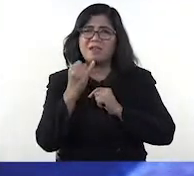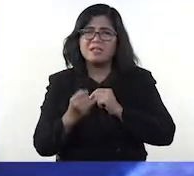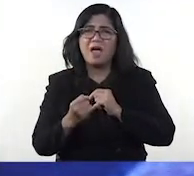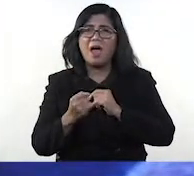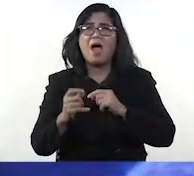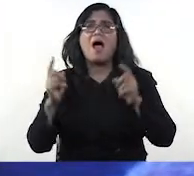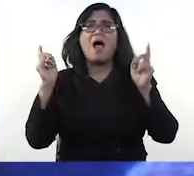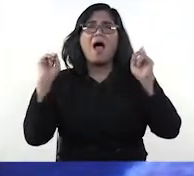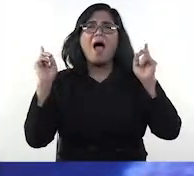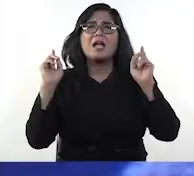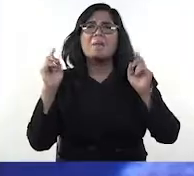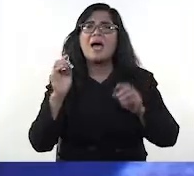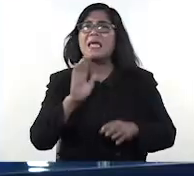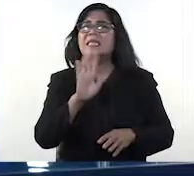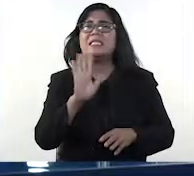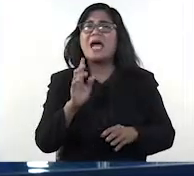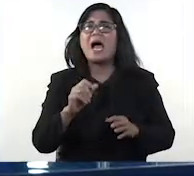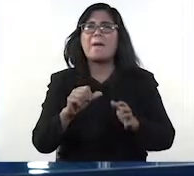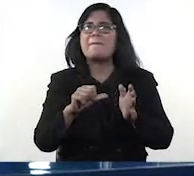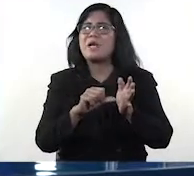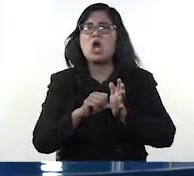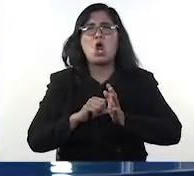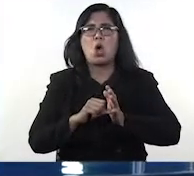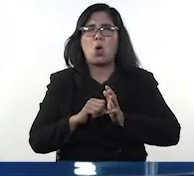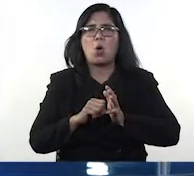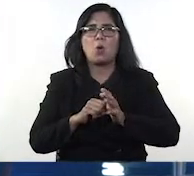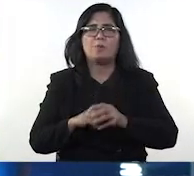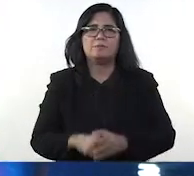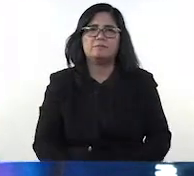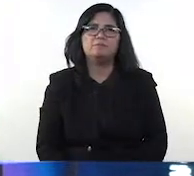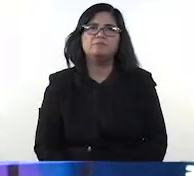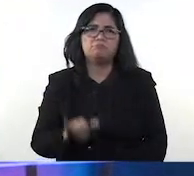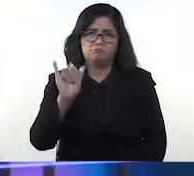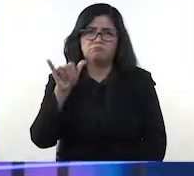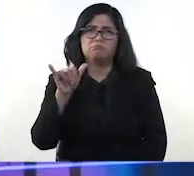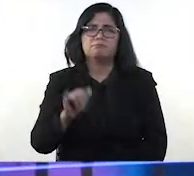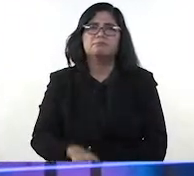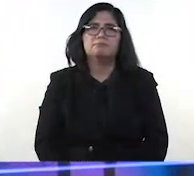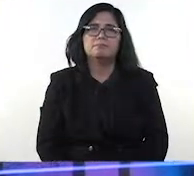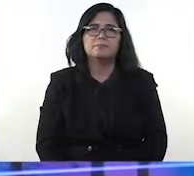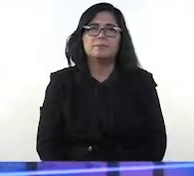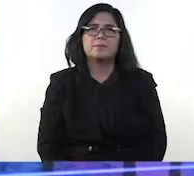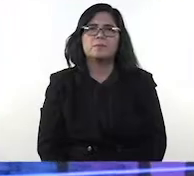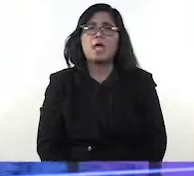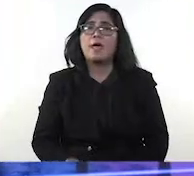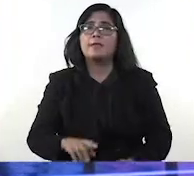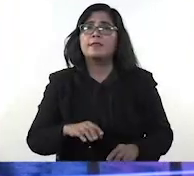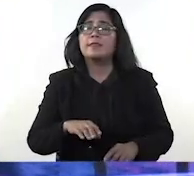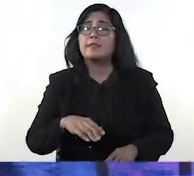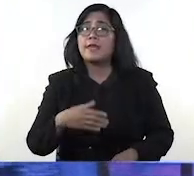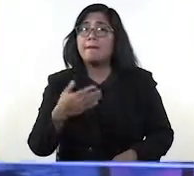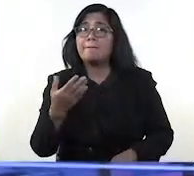a religion in help Hai agama tidak bisa tolong Hai